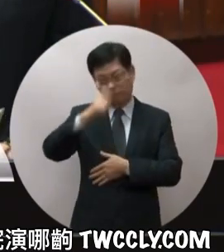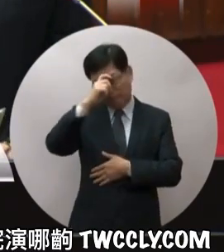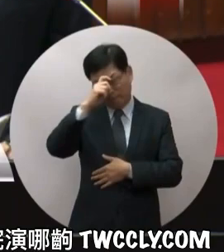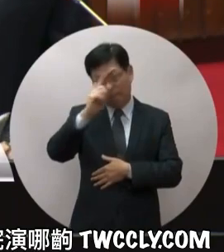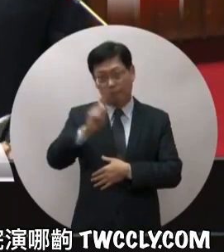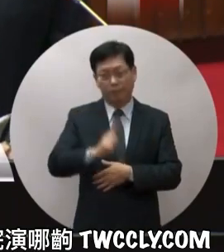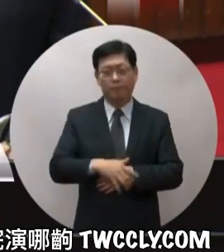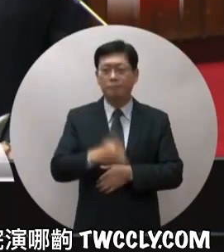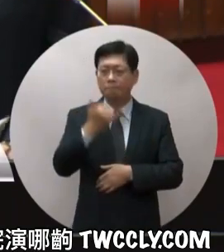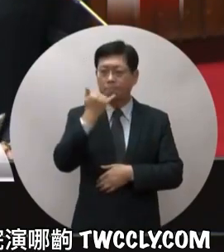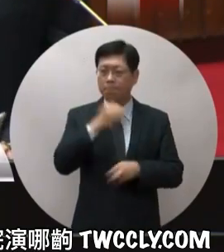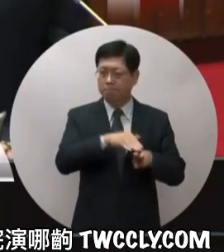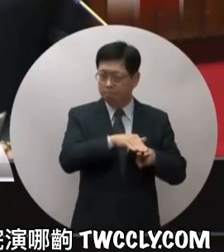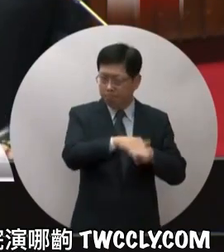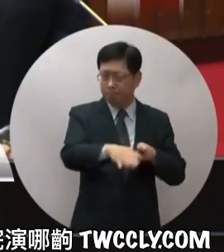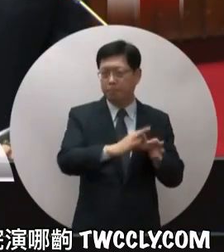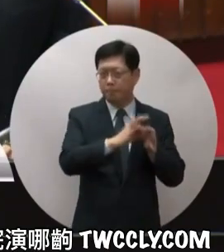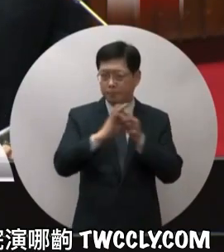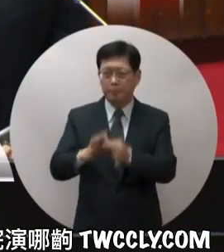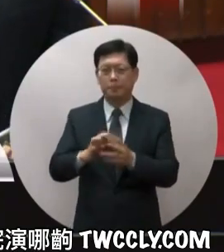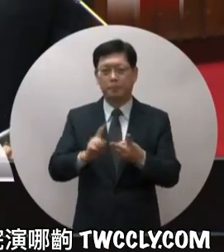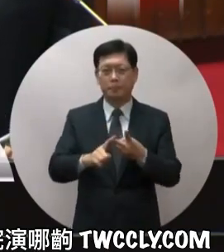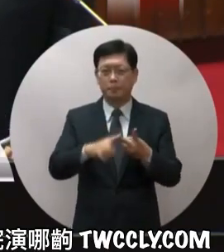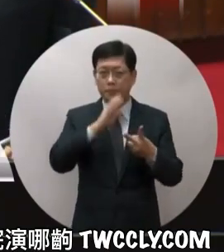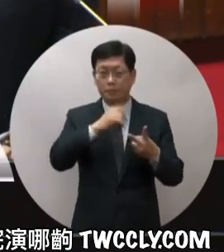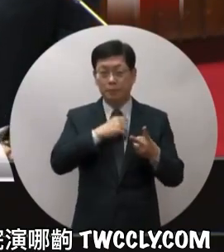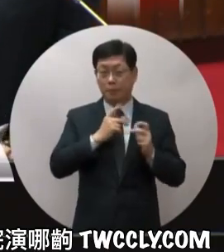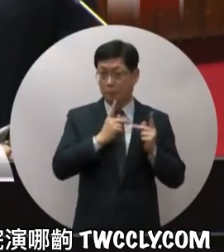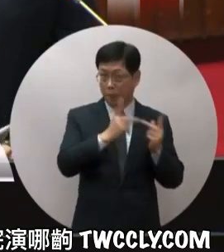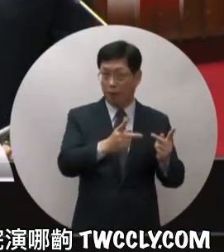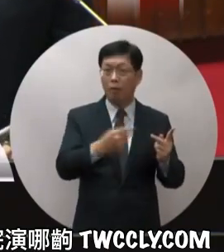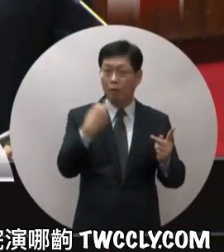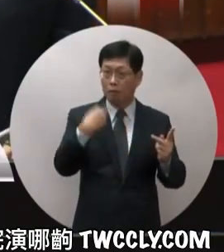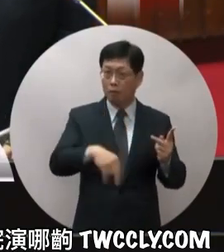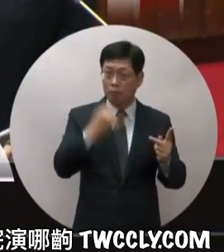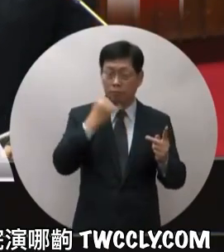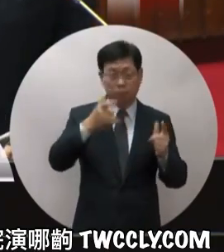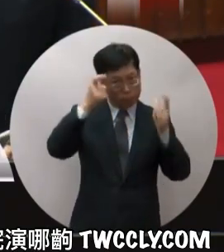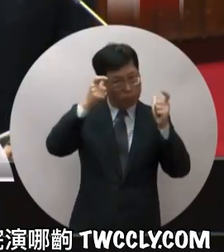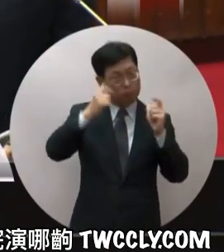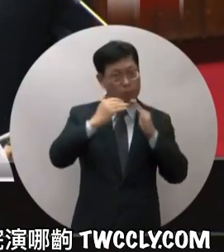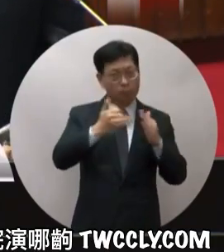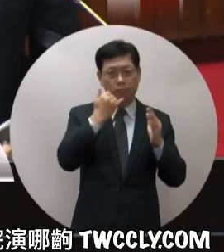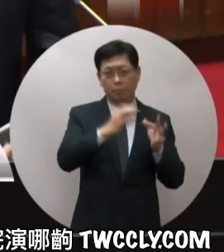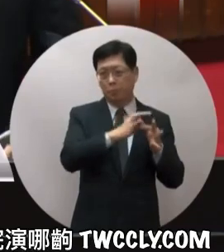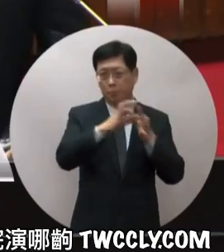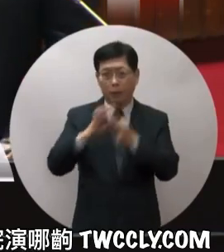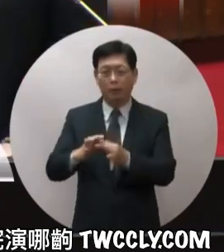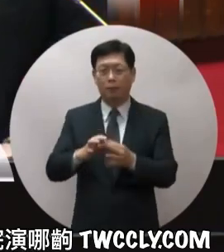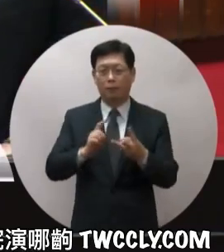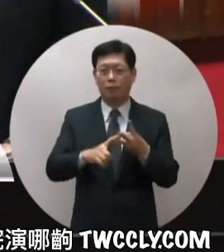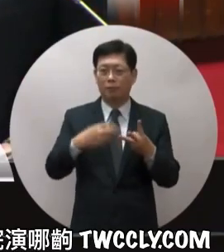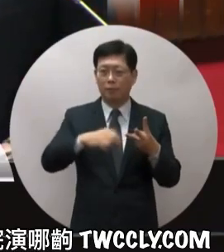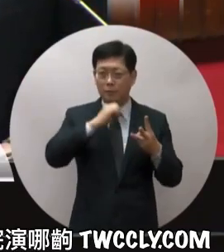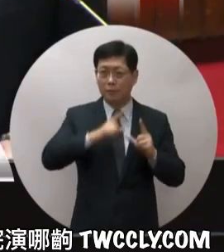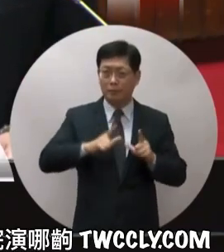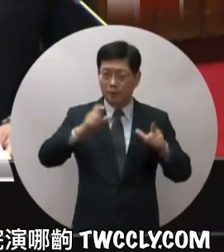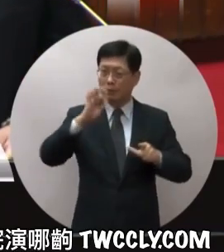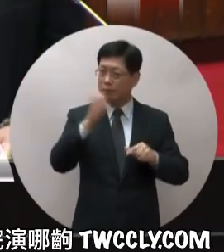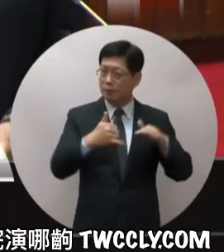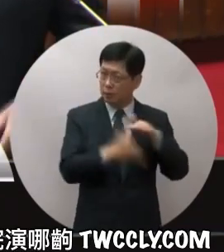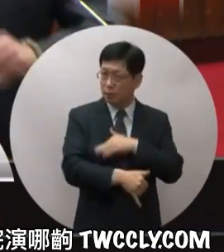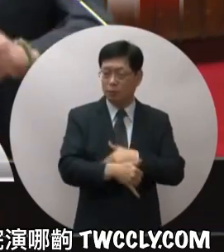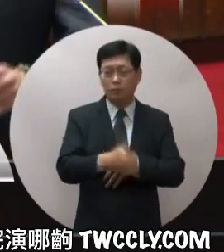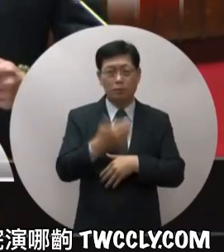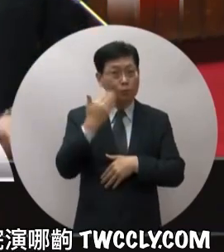盼的就是高鐵的延伸還有高捷的一個跟高雄的一個連結還有所謂的平南快速道路